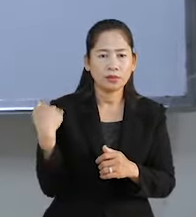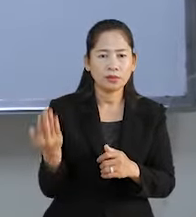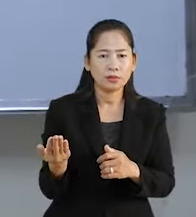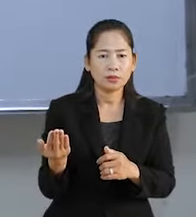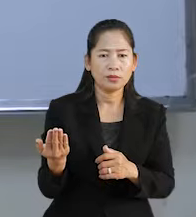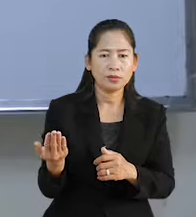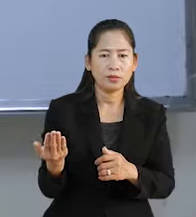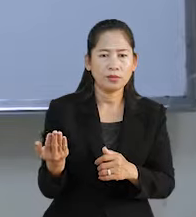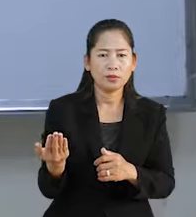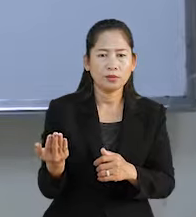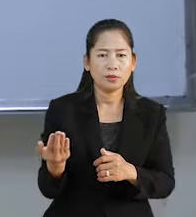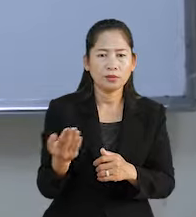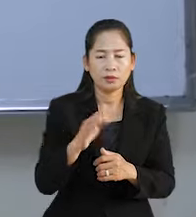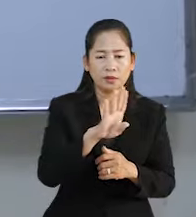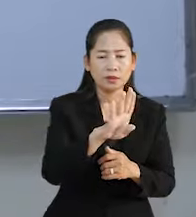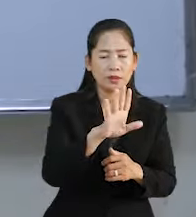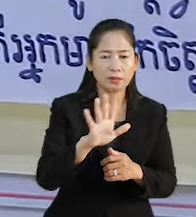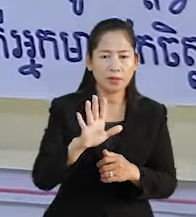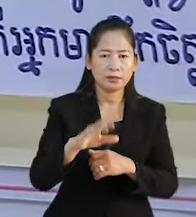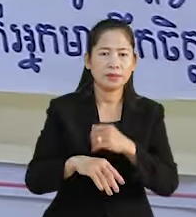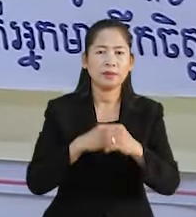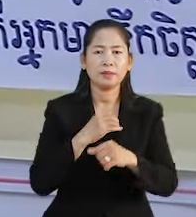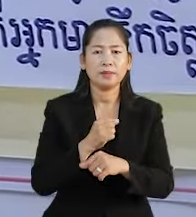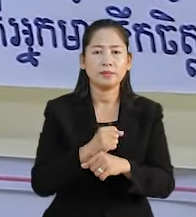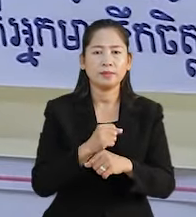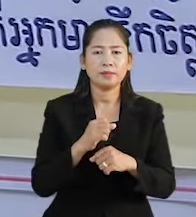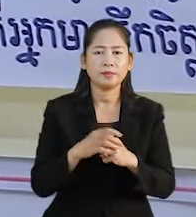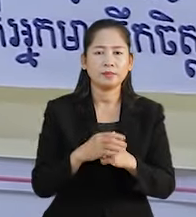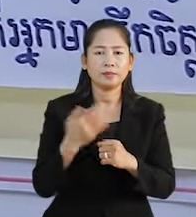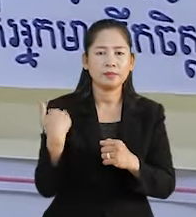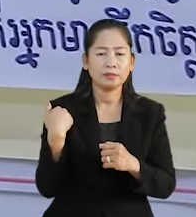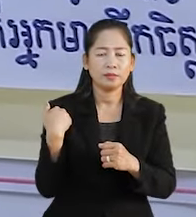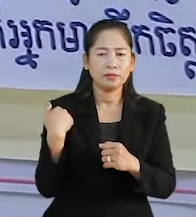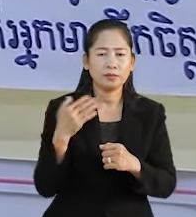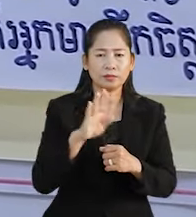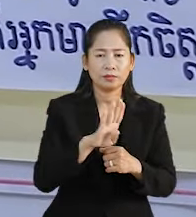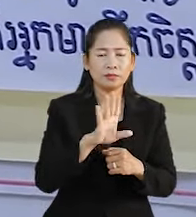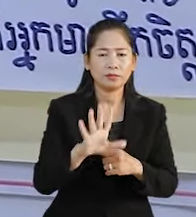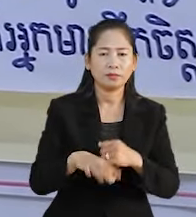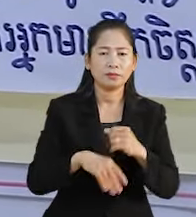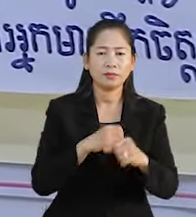ភាពនេះអាចថា45ឆ្នាំណាកូនណាចាអាយុ45